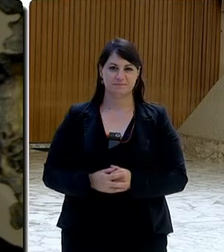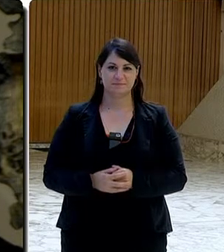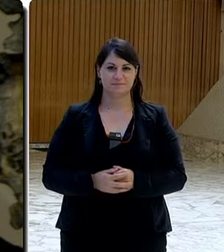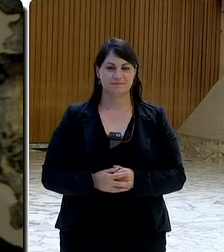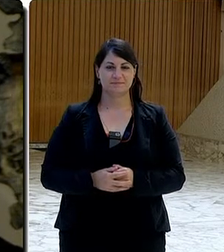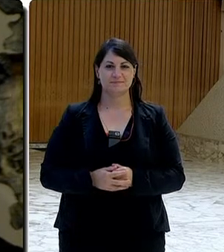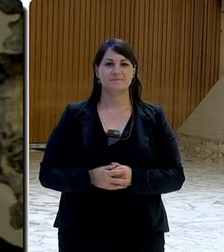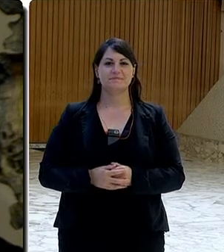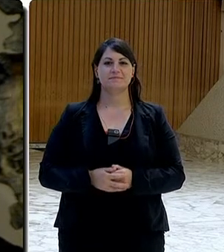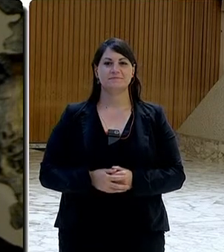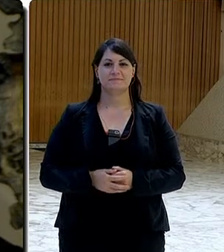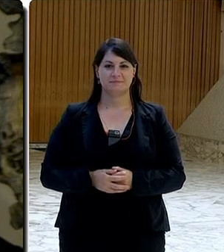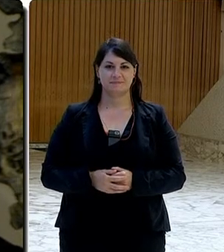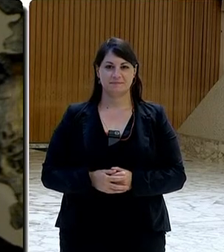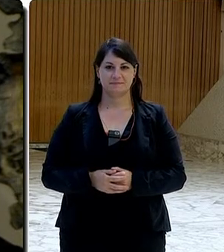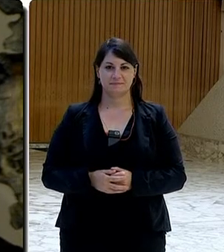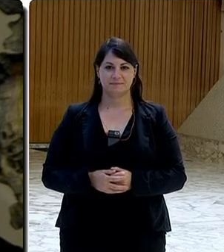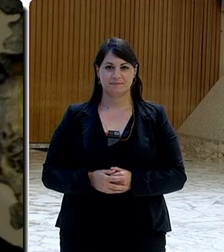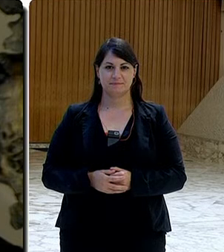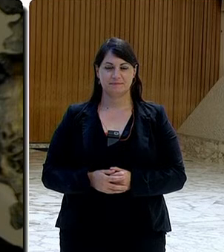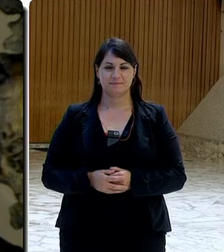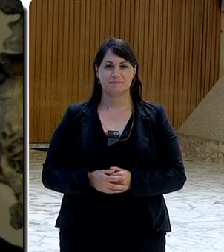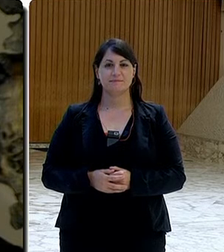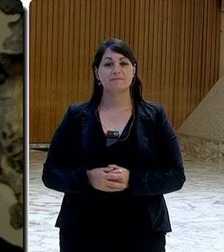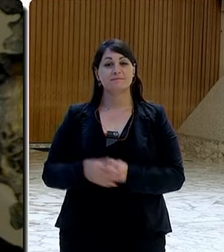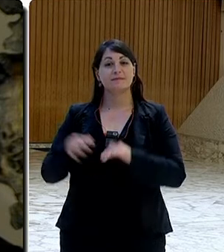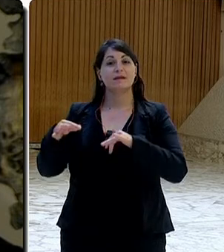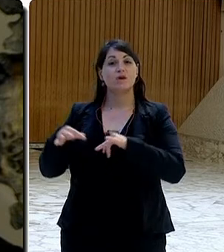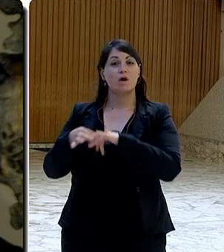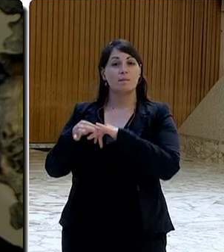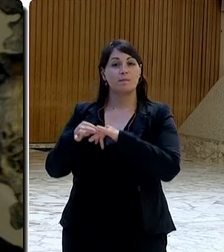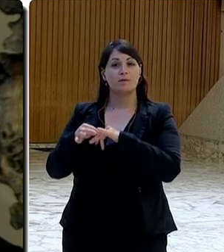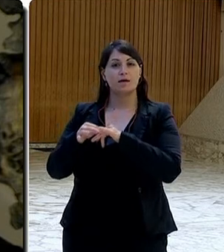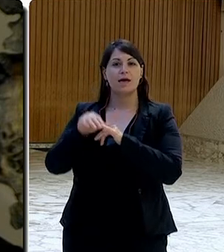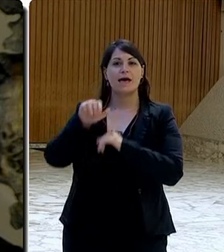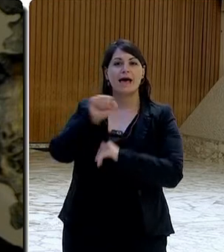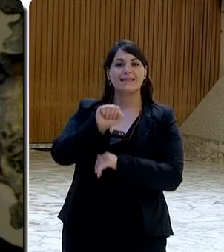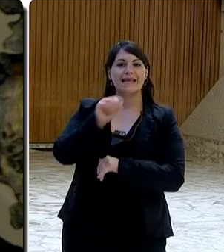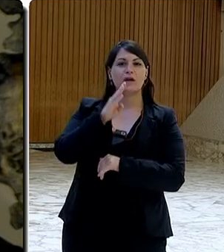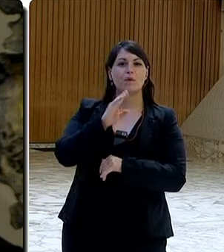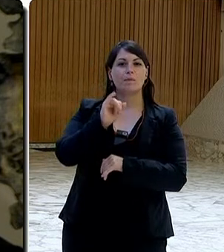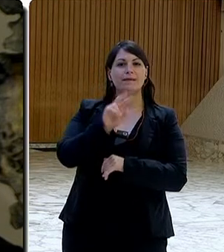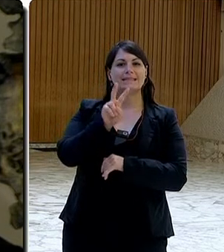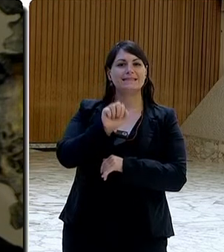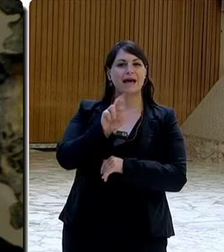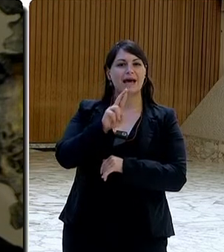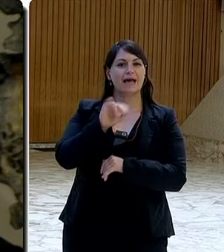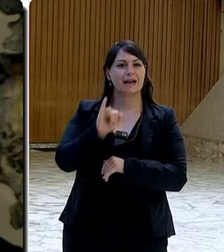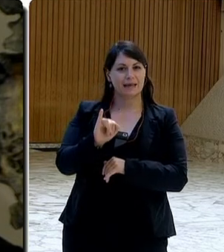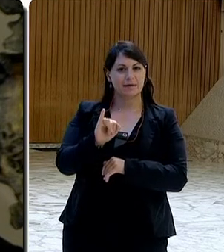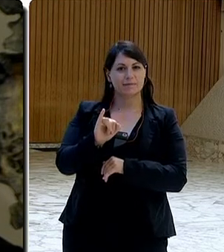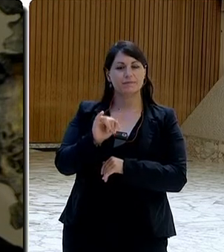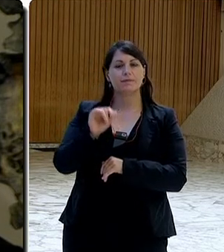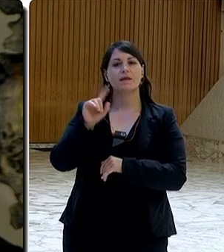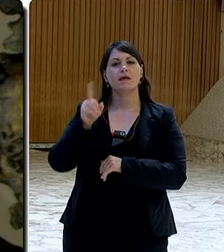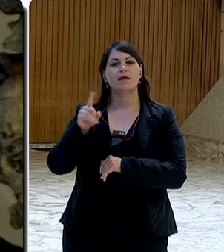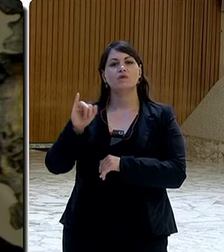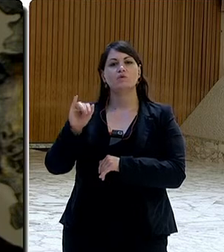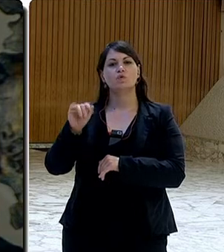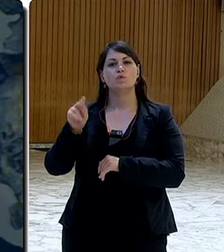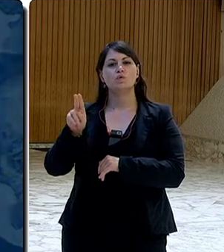di questo secondo panel, i coniugi Adriana Bizzarri e Giustino